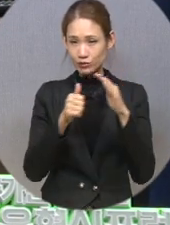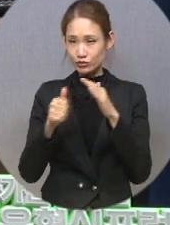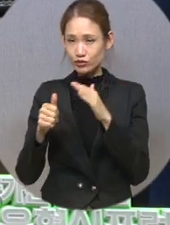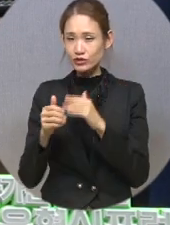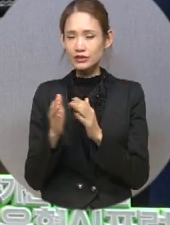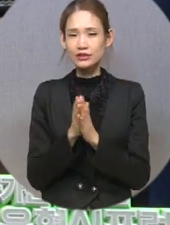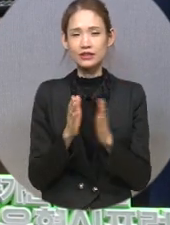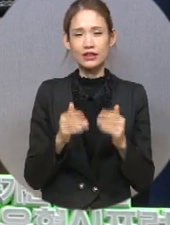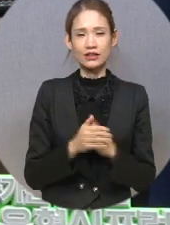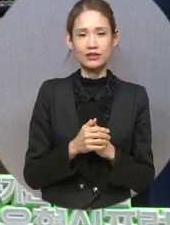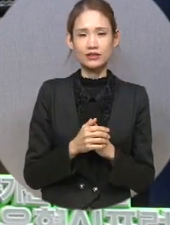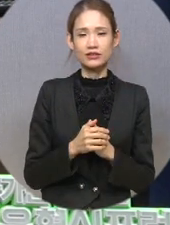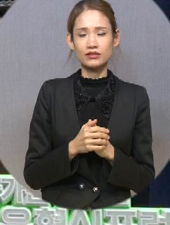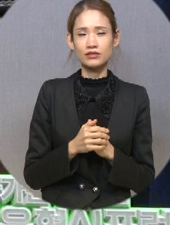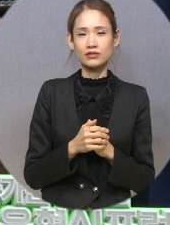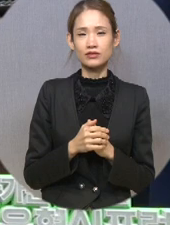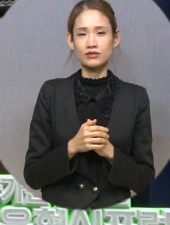그때